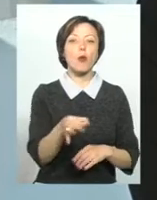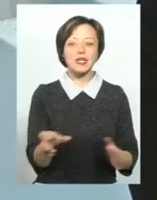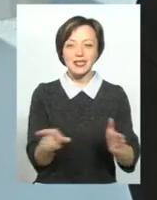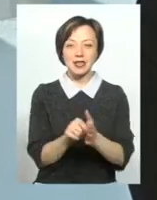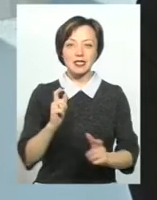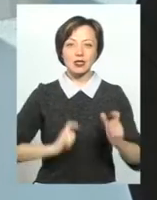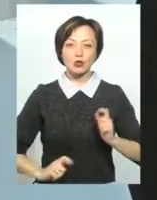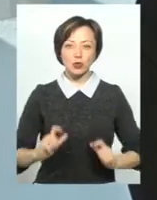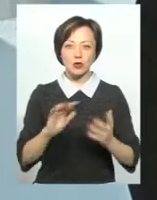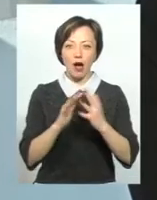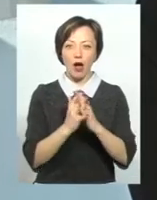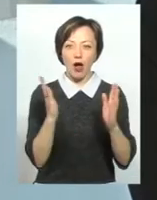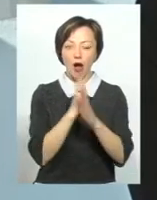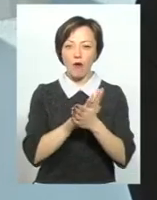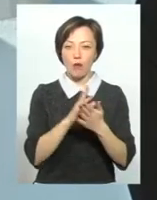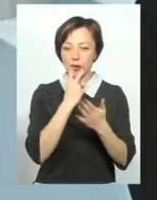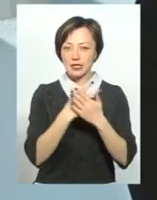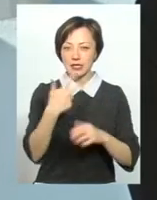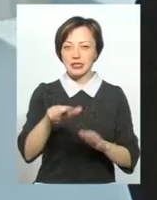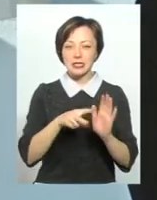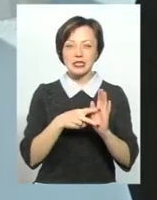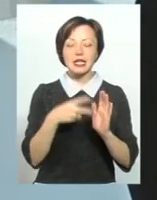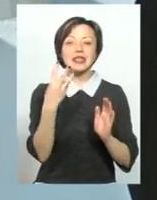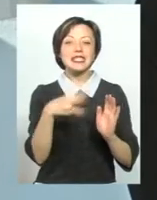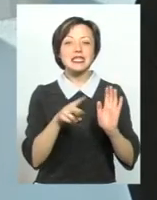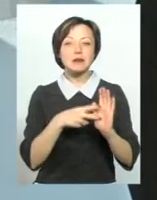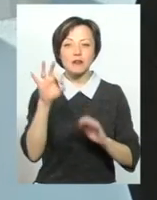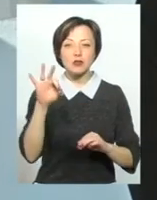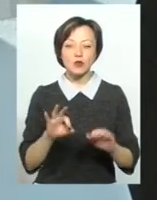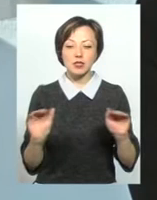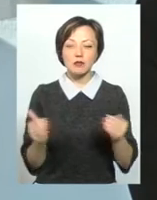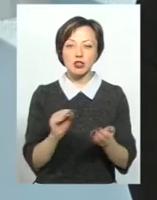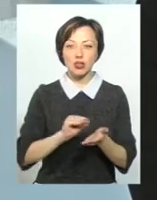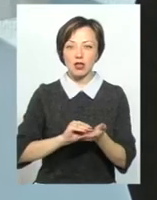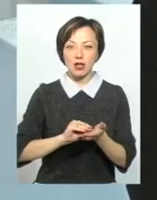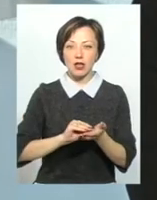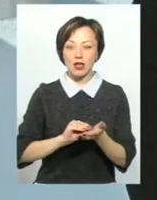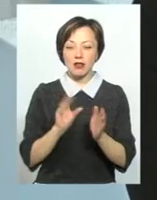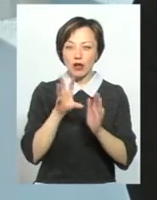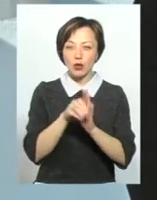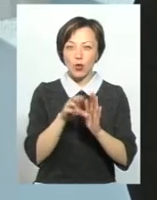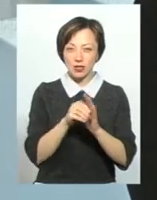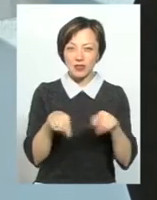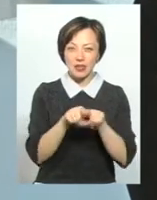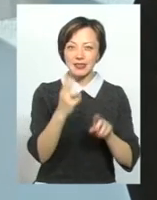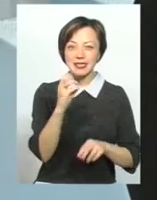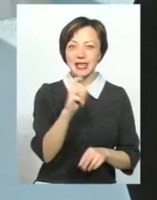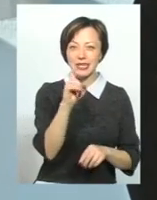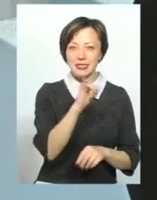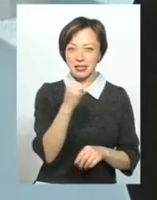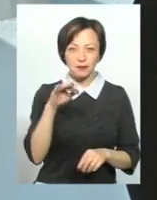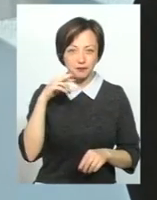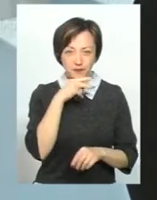з Інститутом агроекології ми показали на 37% зменшення надходження радіоцезію. І навіть